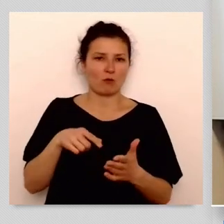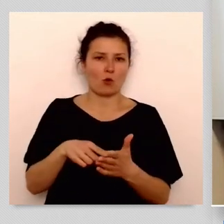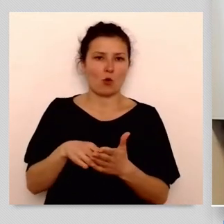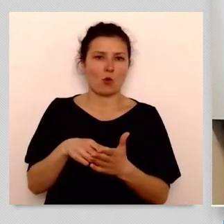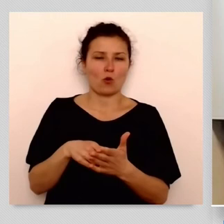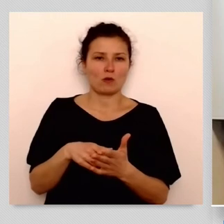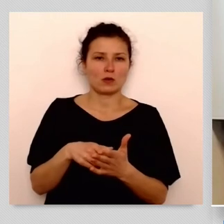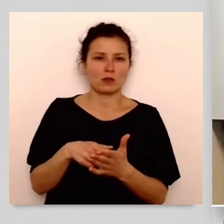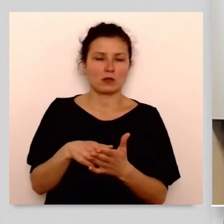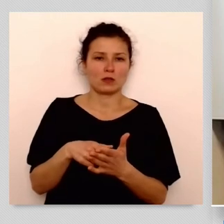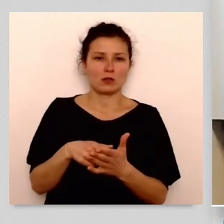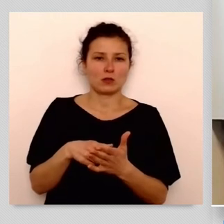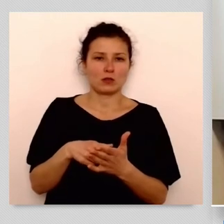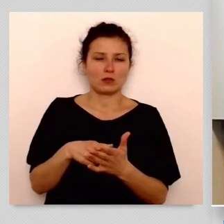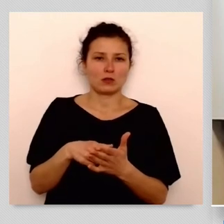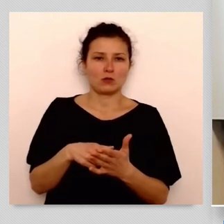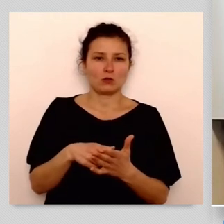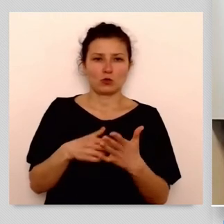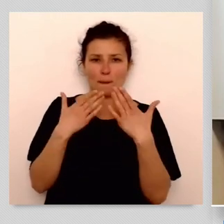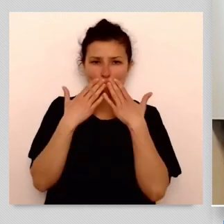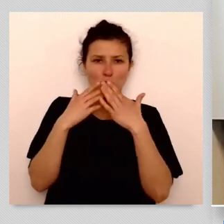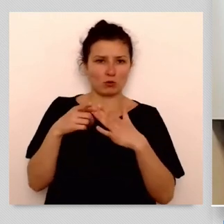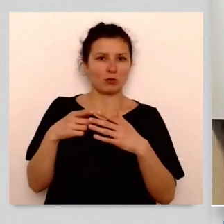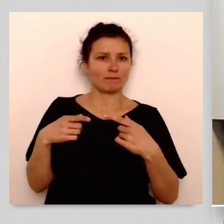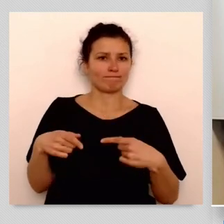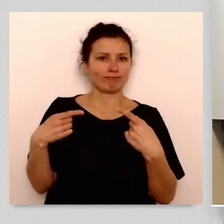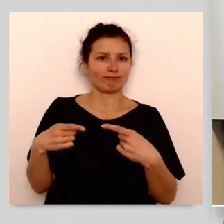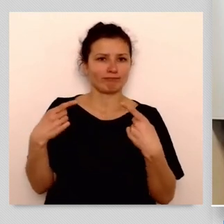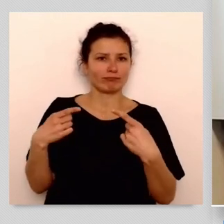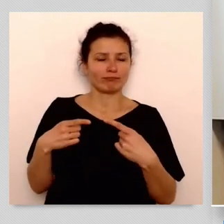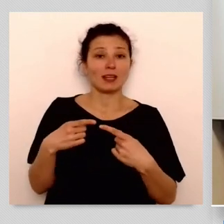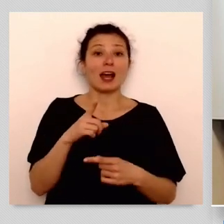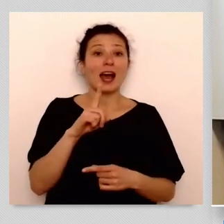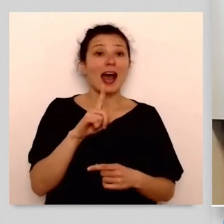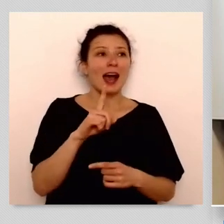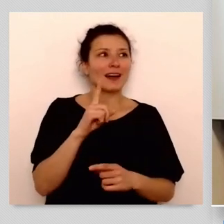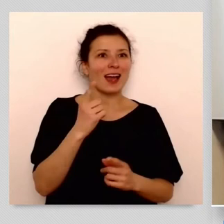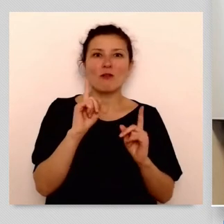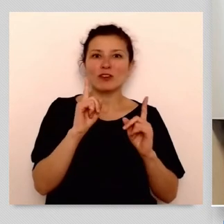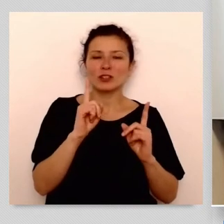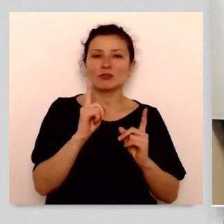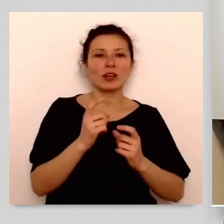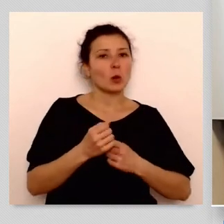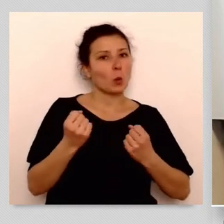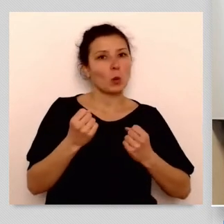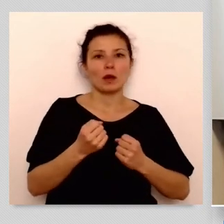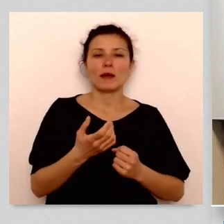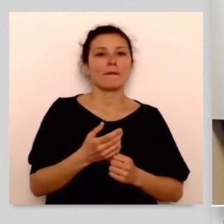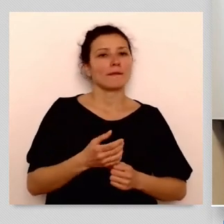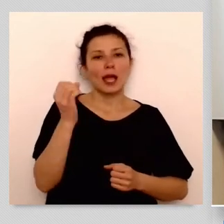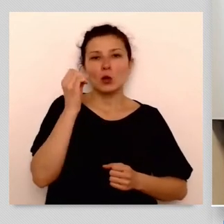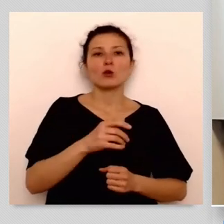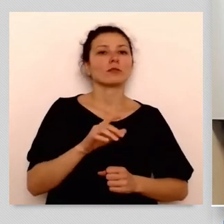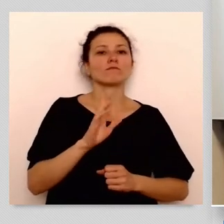definiuje ostre jakby zarzewia sporu. Według mnie największym zarzewiem sporu będzie rolnictwo. O